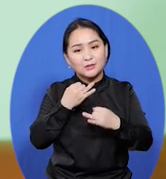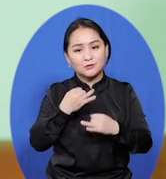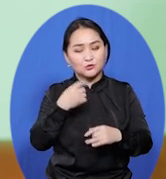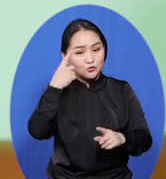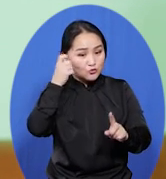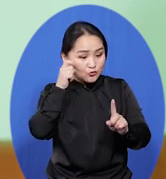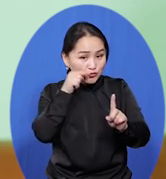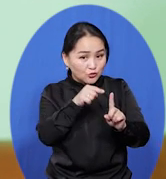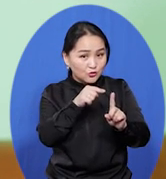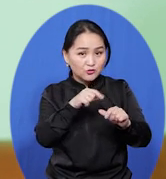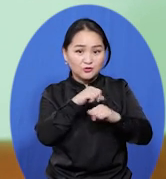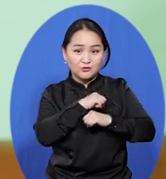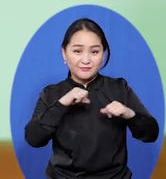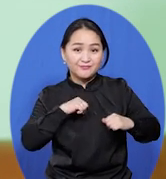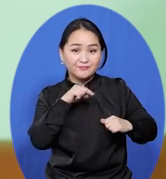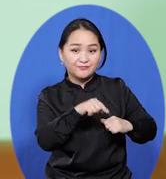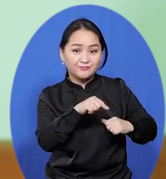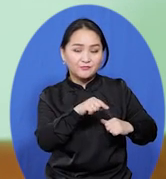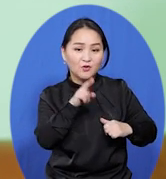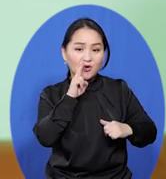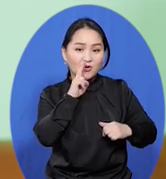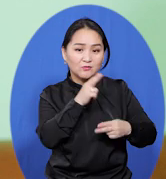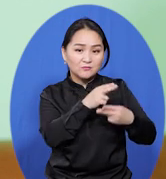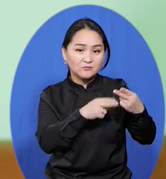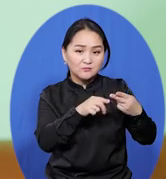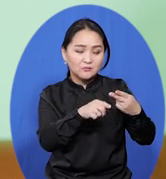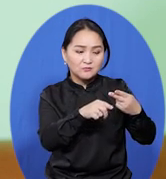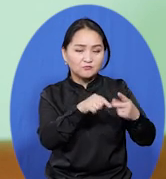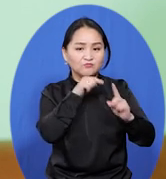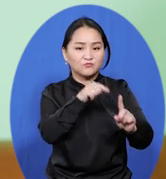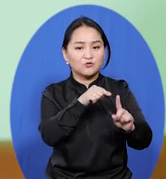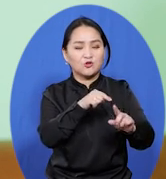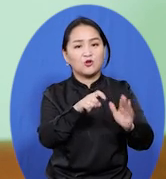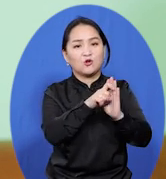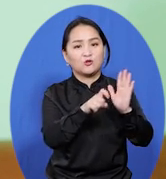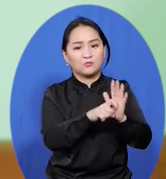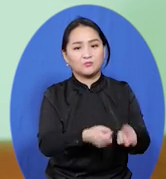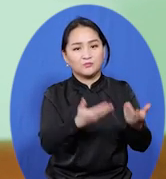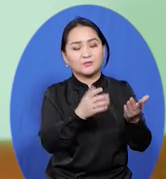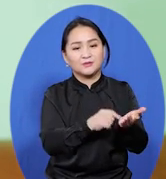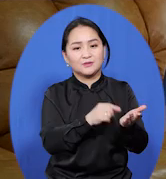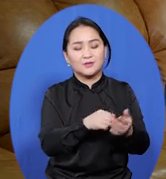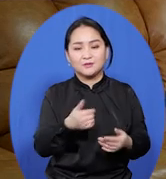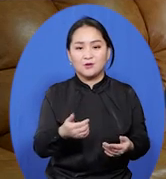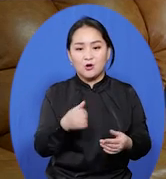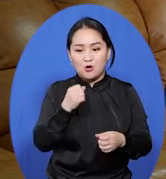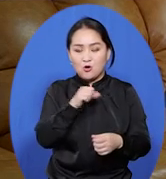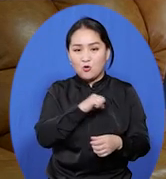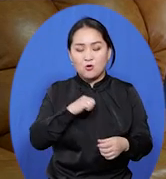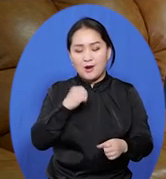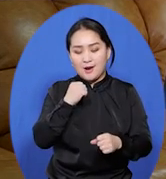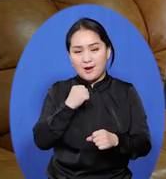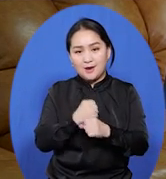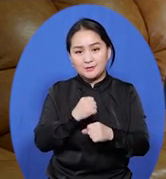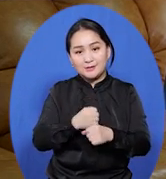нь энэ зорилт иргэдүү одоо хүнсний эрхийн бичгээр үйлчлэг авч байгаа хэрэгтэй л зориус хөтөлбөр байлгая. Тэгээ энэ маань ямар учиртай гэхээр өөрийн гэсэн амьдрах